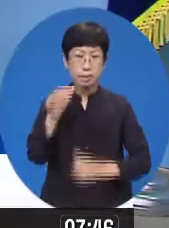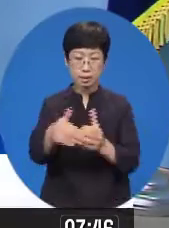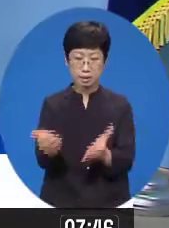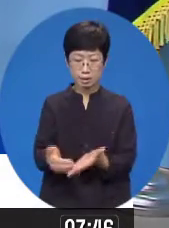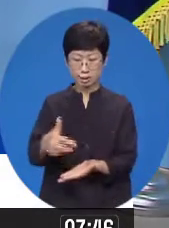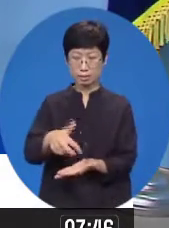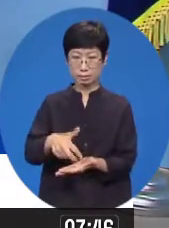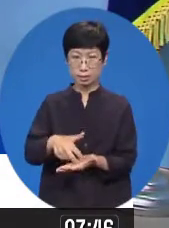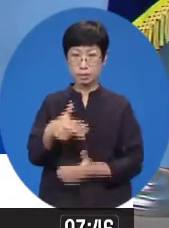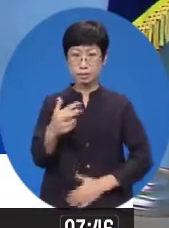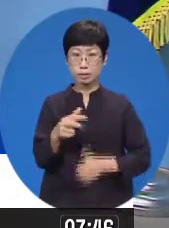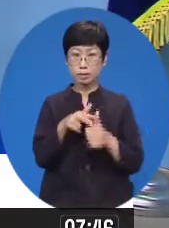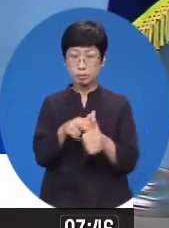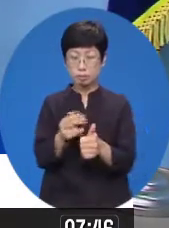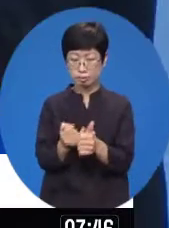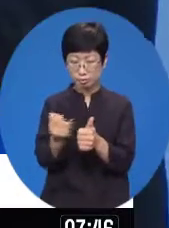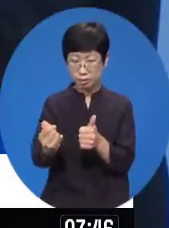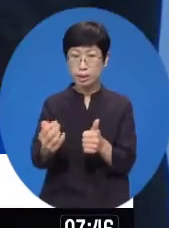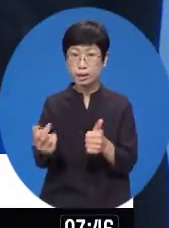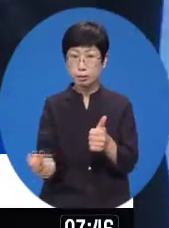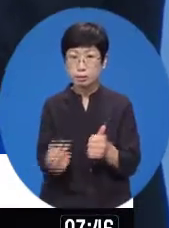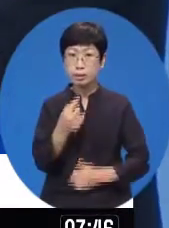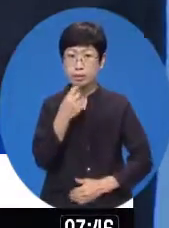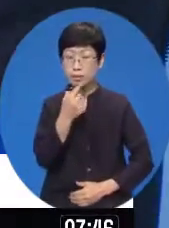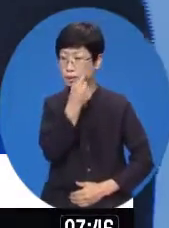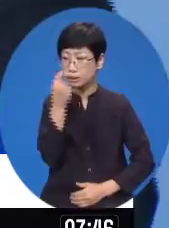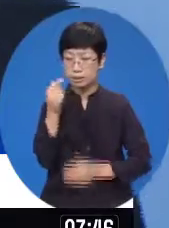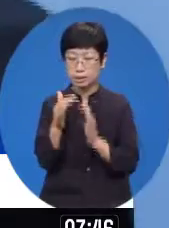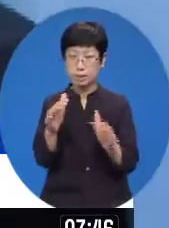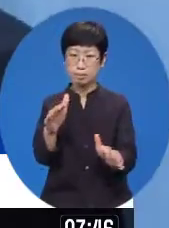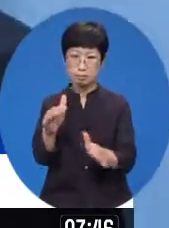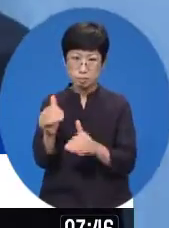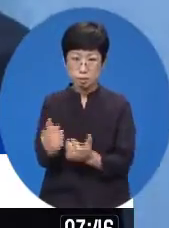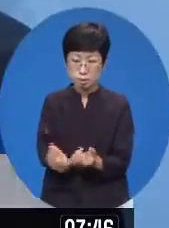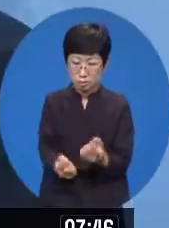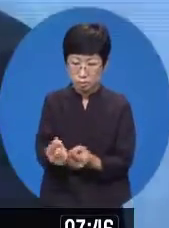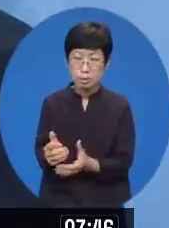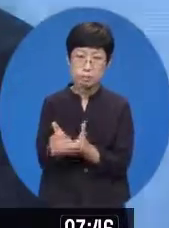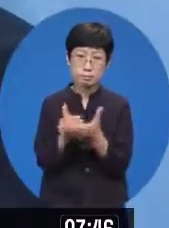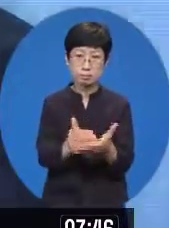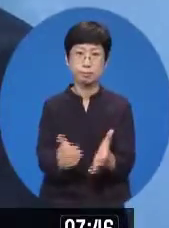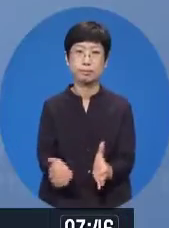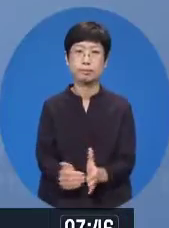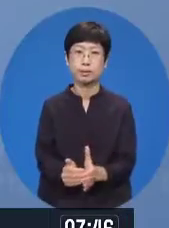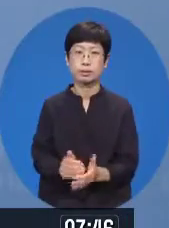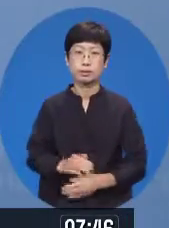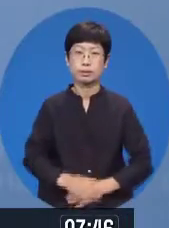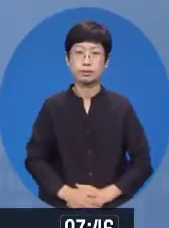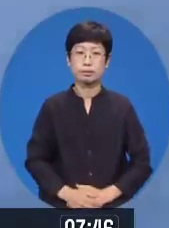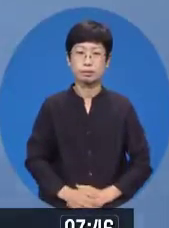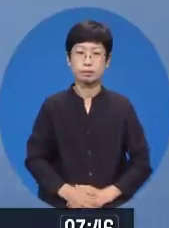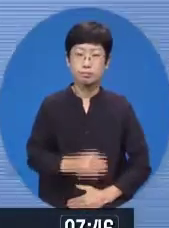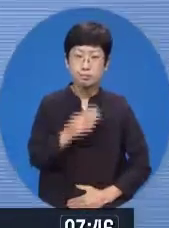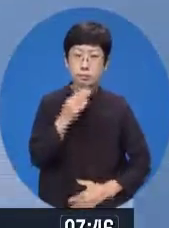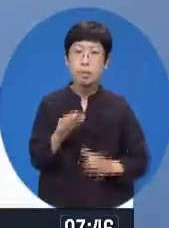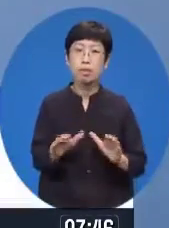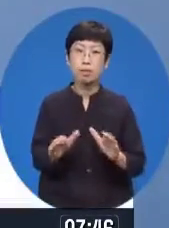바른미래당은 조 후보자 부인과 동생만 증인으로 채택하자는 절충안을 내놨습니다. 비록